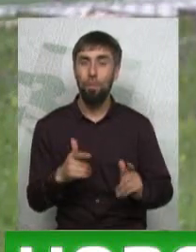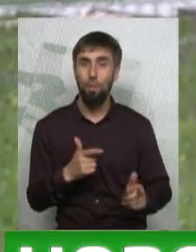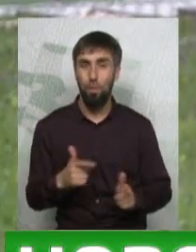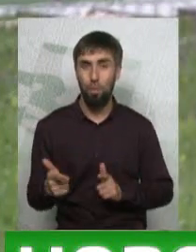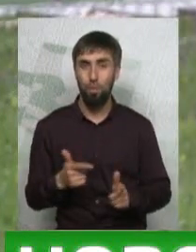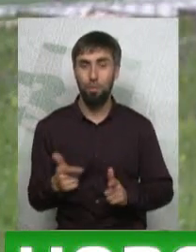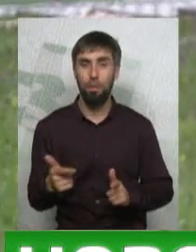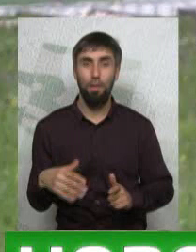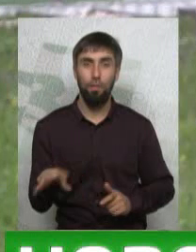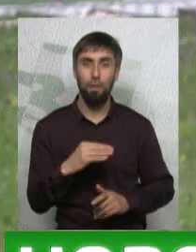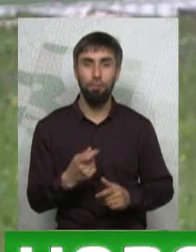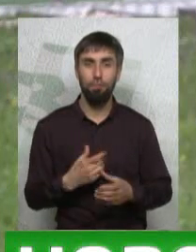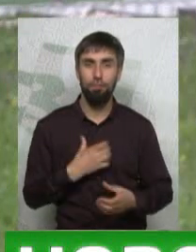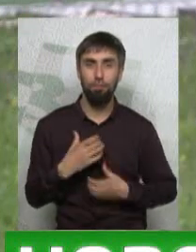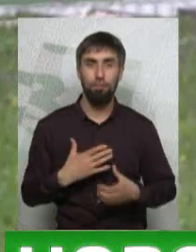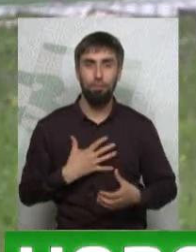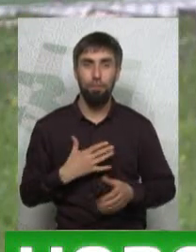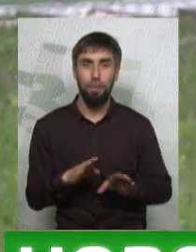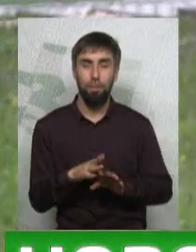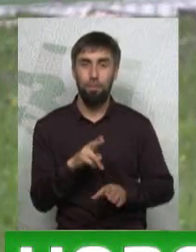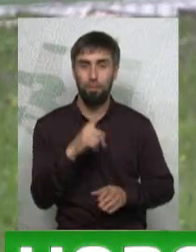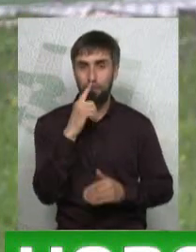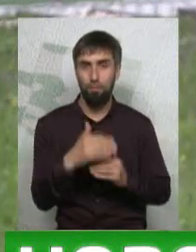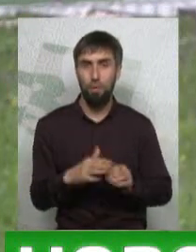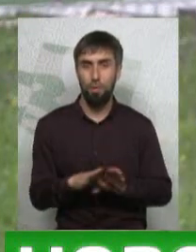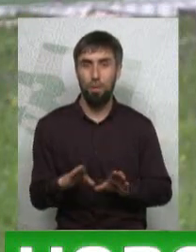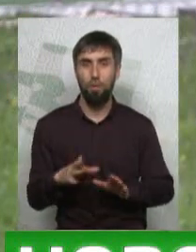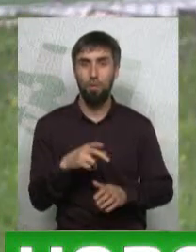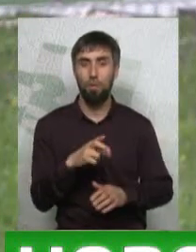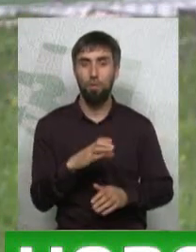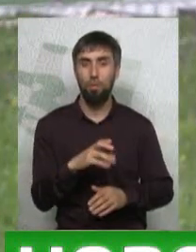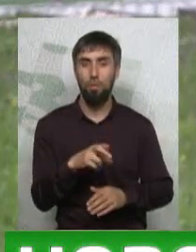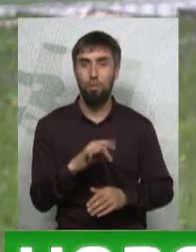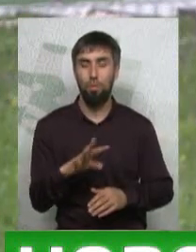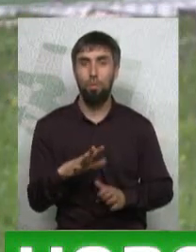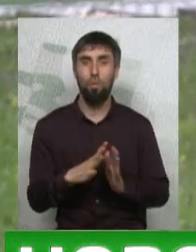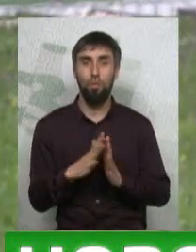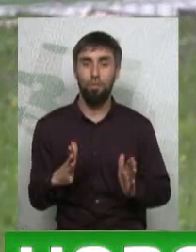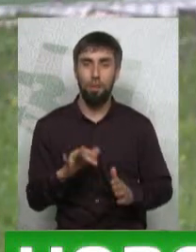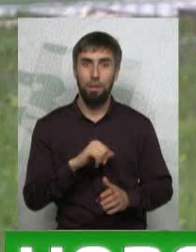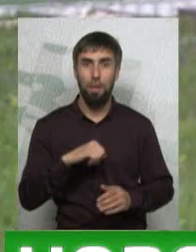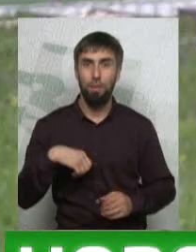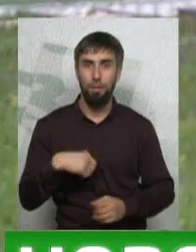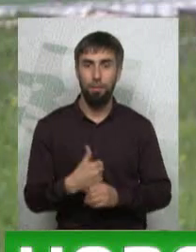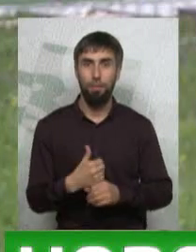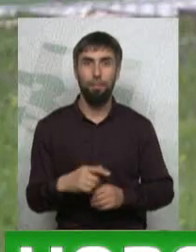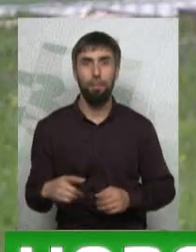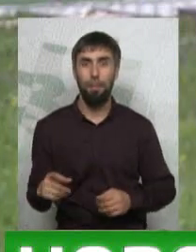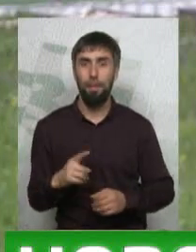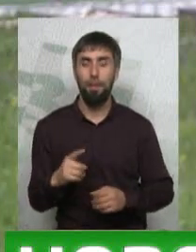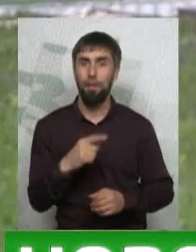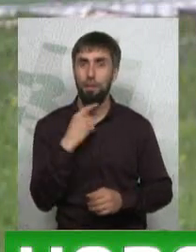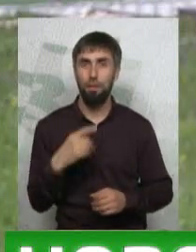готовятся. Все волнуются перед таким сбором большим. Вот. Ну и самое главное, что